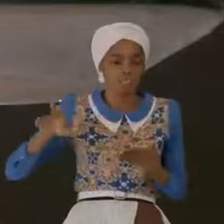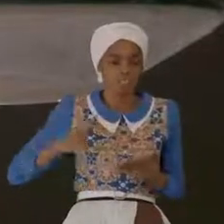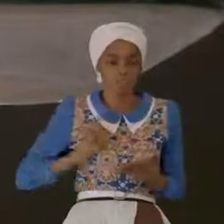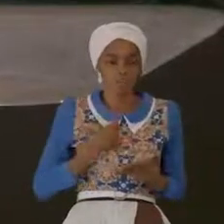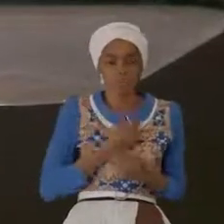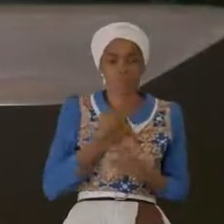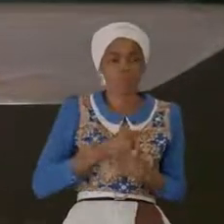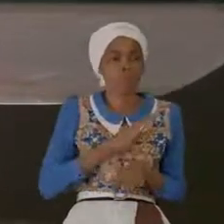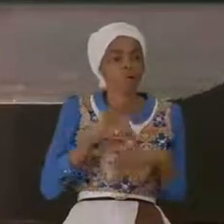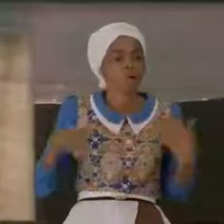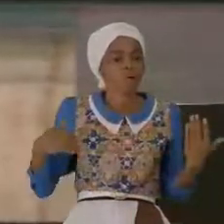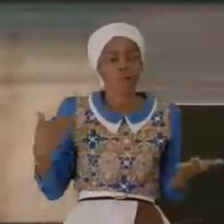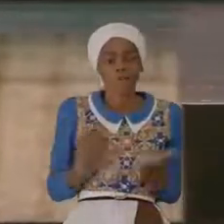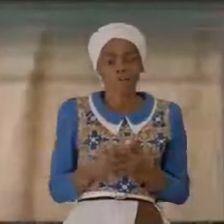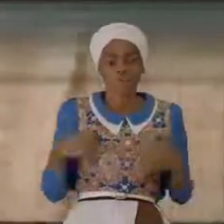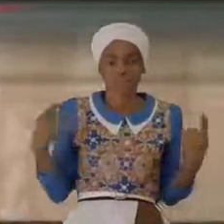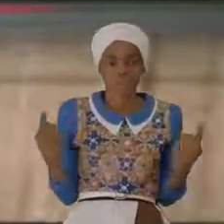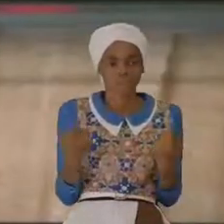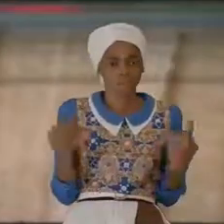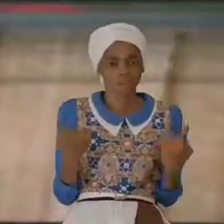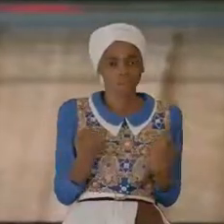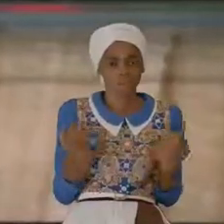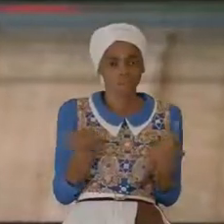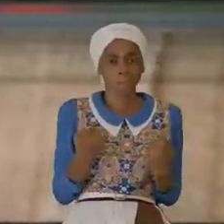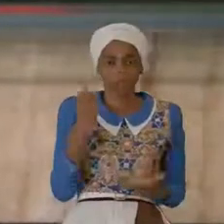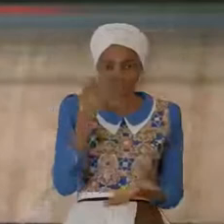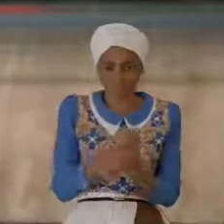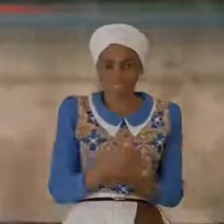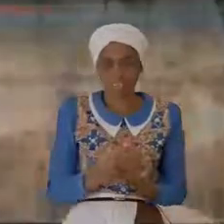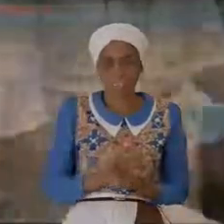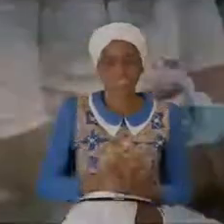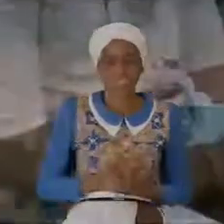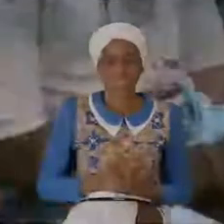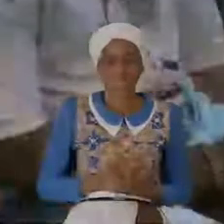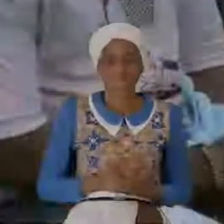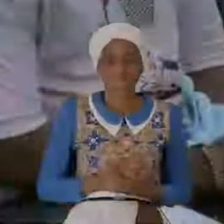Fils, nous purifie de tout péché. Amen. »